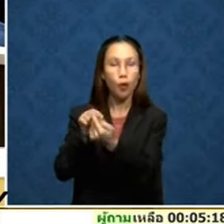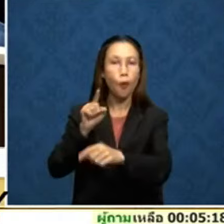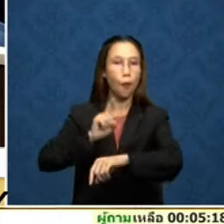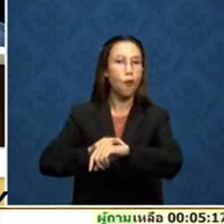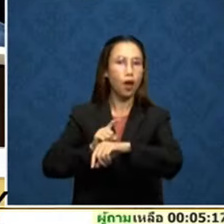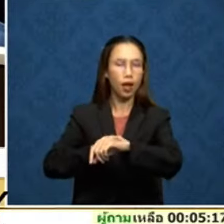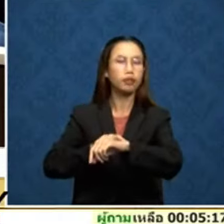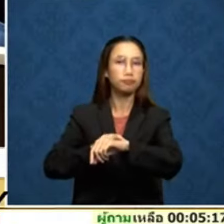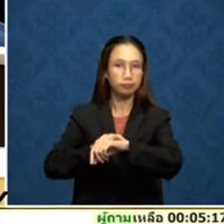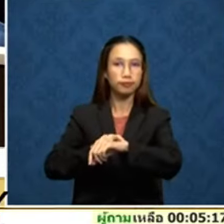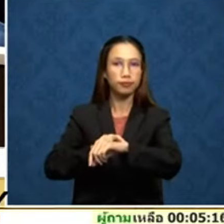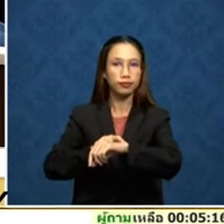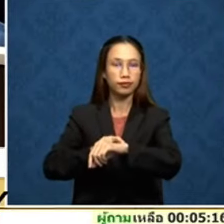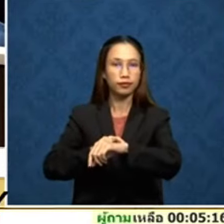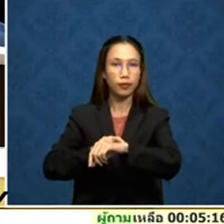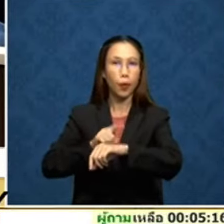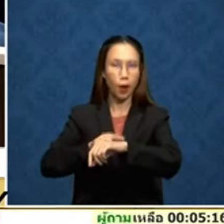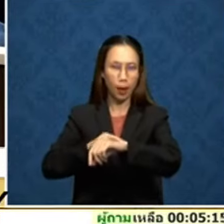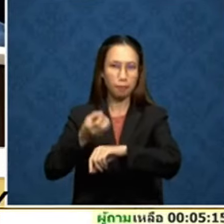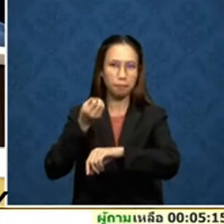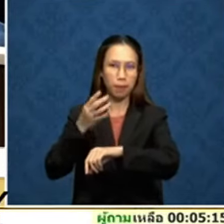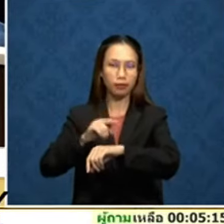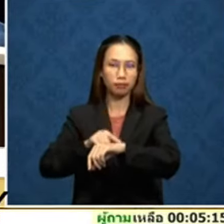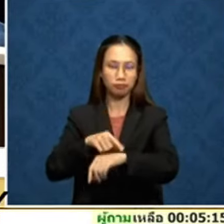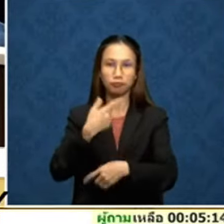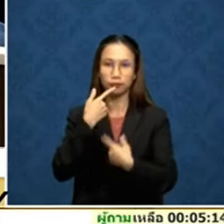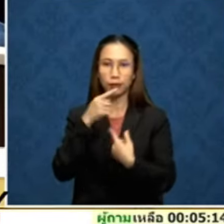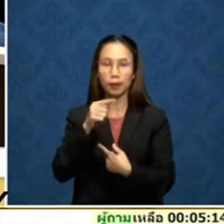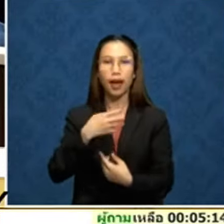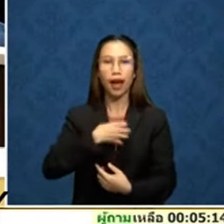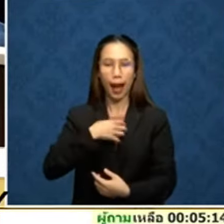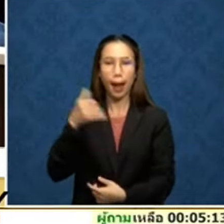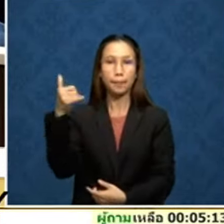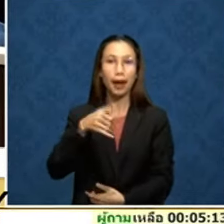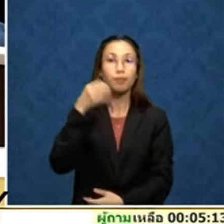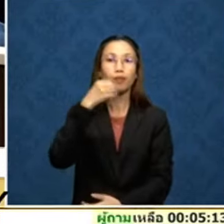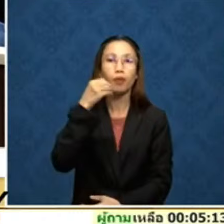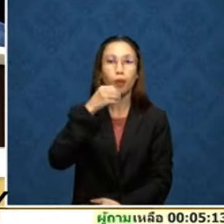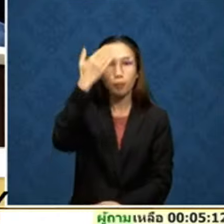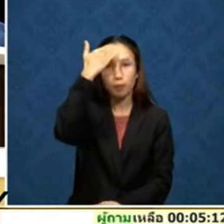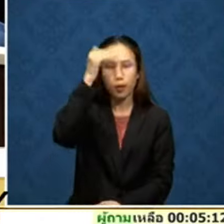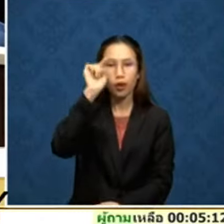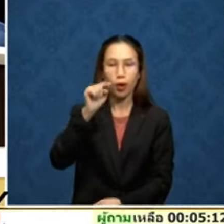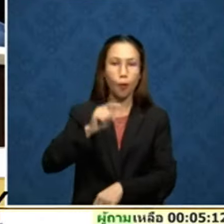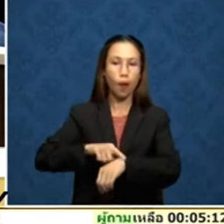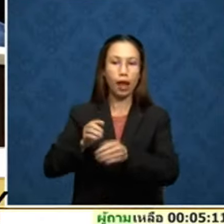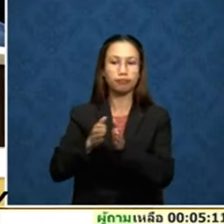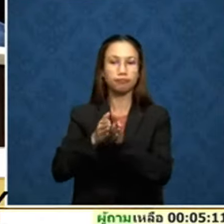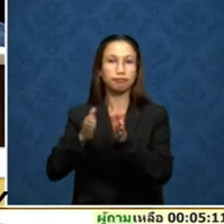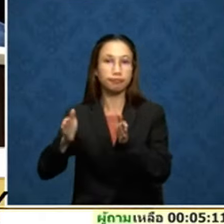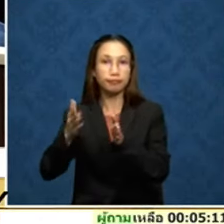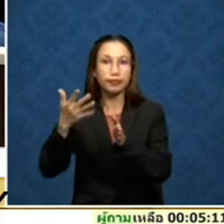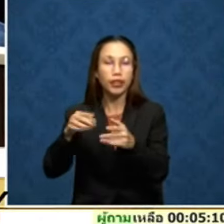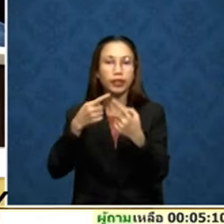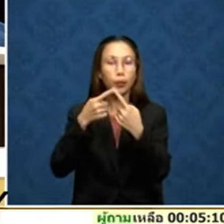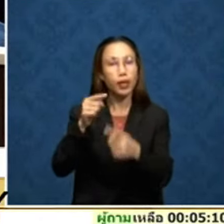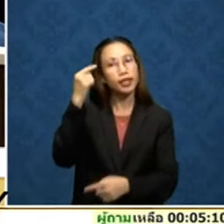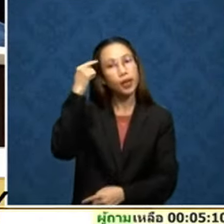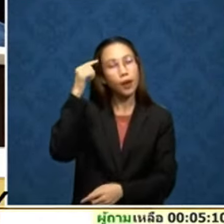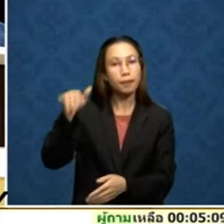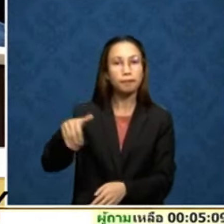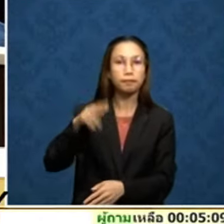ได้ค่อนข้างมากนะคะก็อยากให้ท่านมาบ่อยๆจริงๆแล้วก็เห็นว่าเวลาเกินแล้วนะคะแต่ว่าก็ไม่ได้ลุ